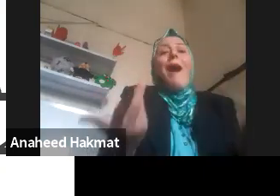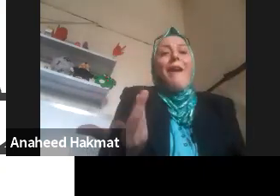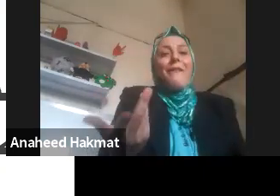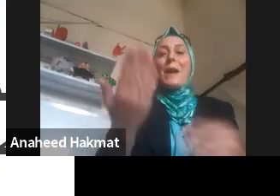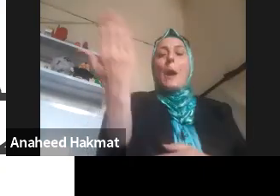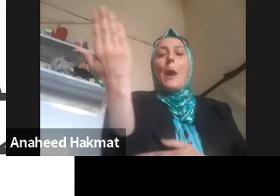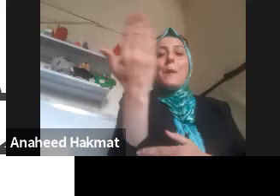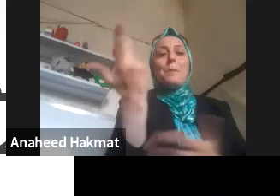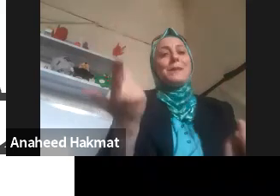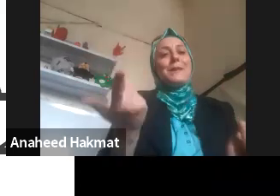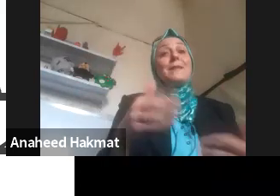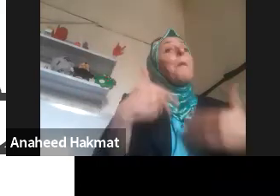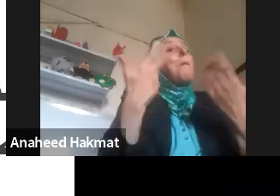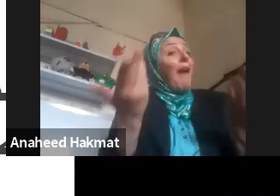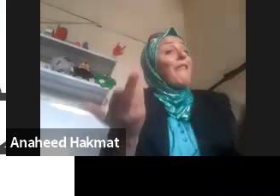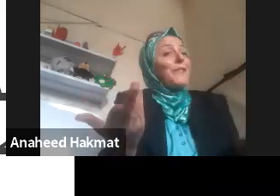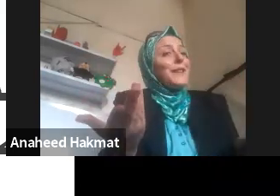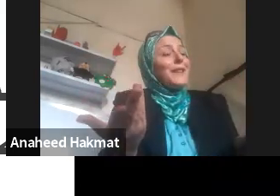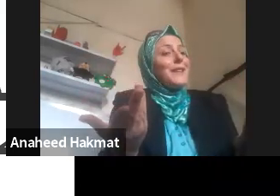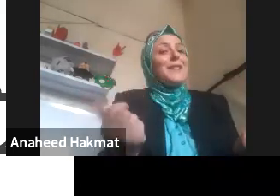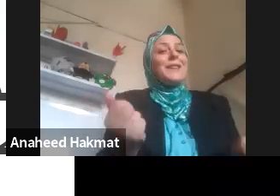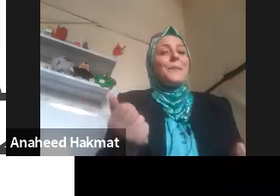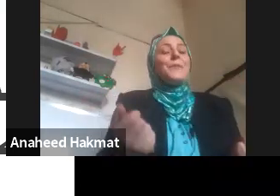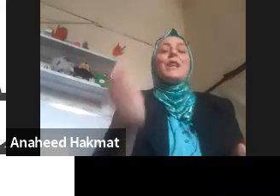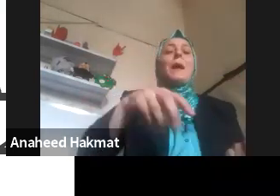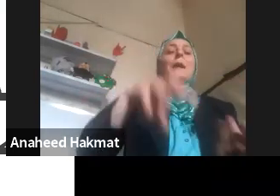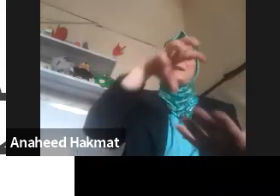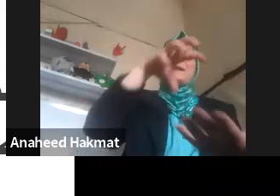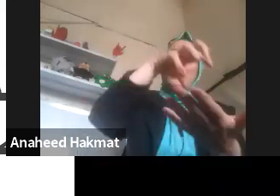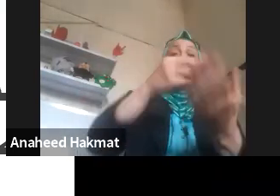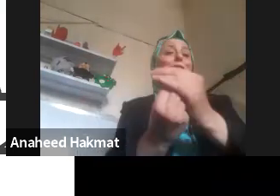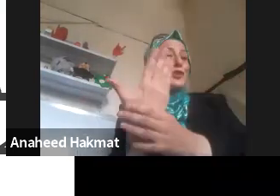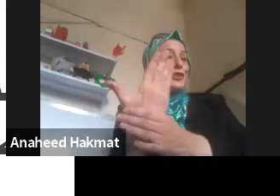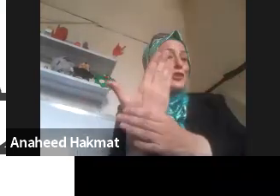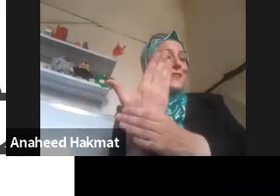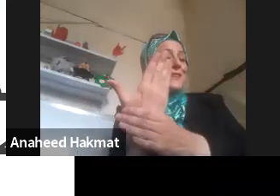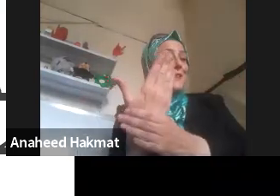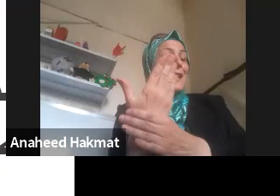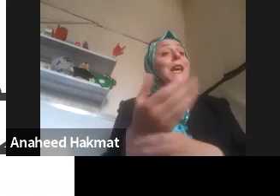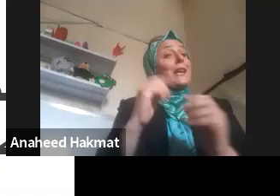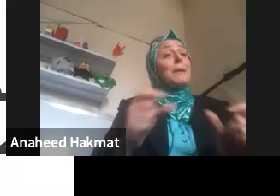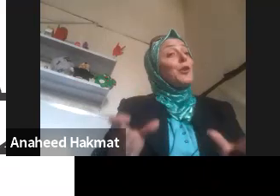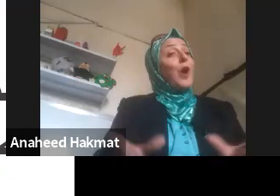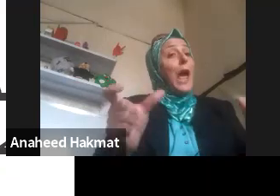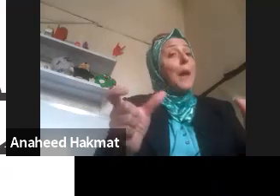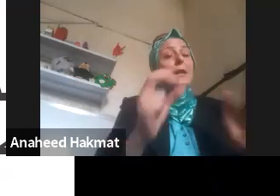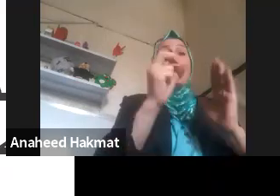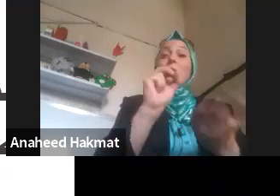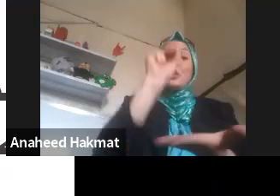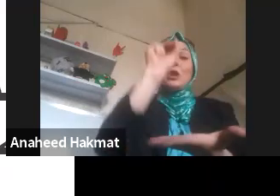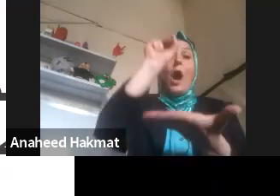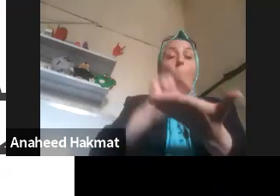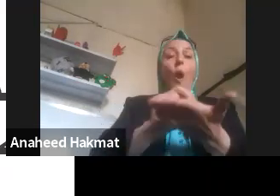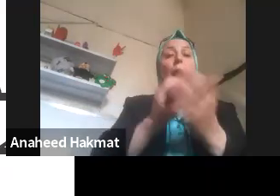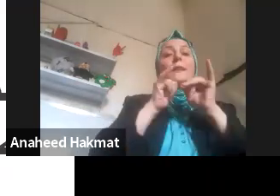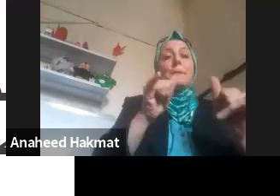مش متوفرة كيف نصمم محطات جديدة تكون آمنة بتراعي قواعد الحماية، مناسبة للعمر، مناسبة